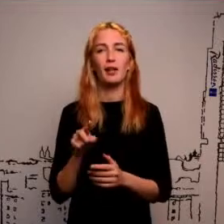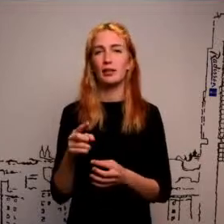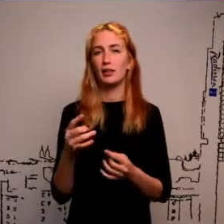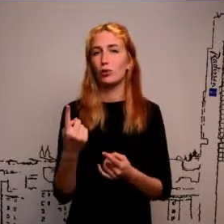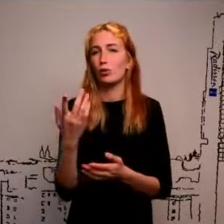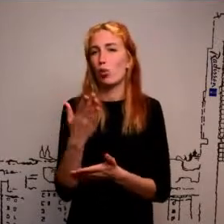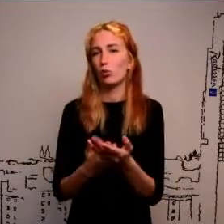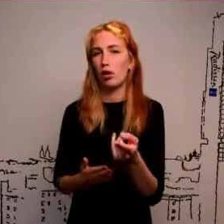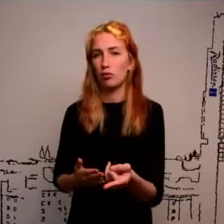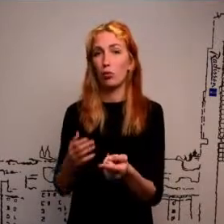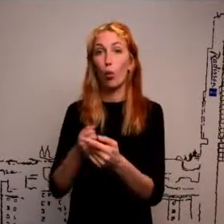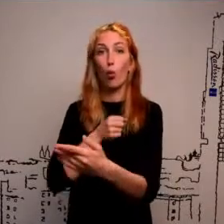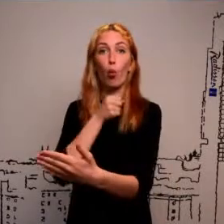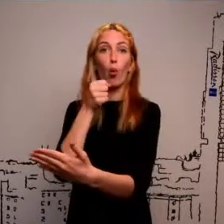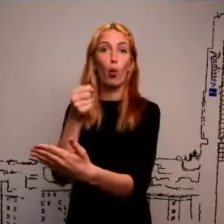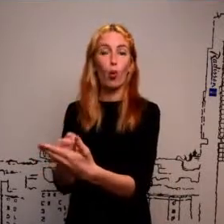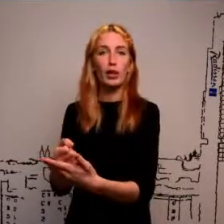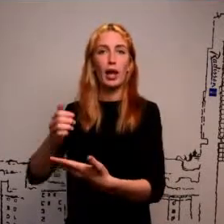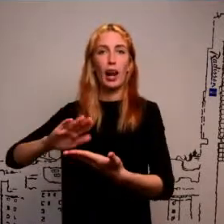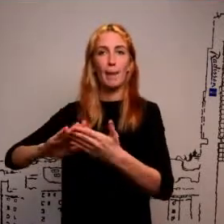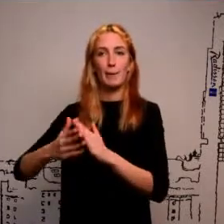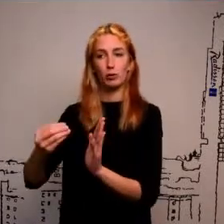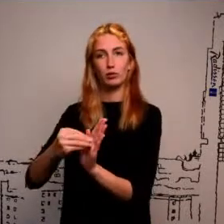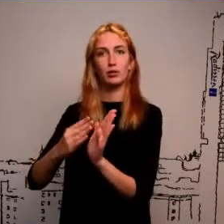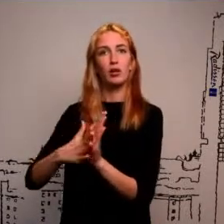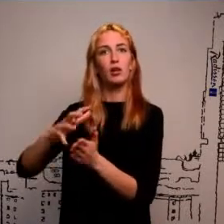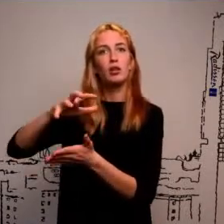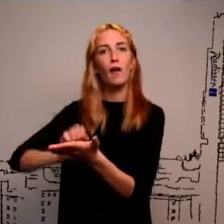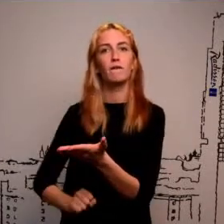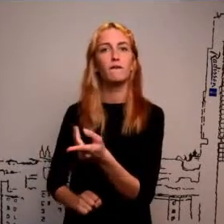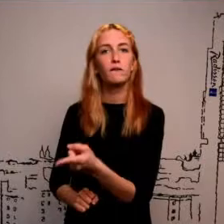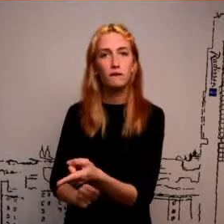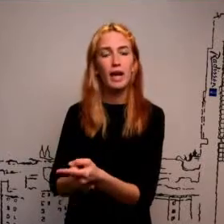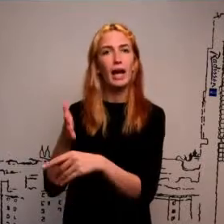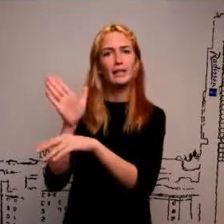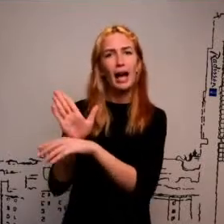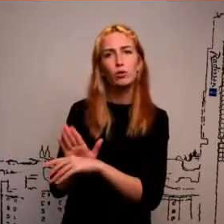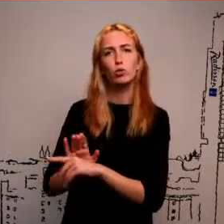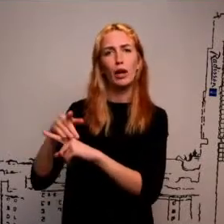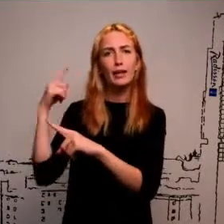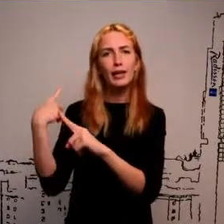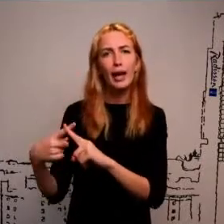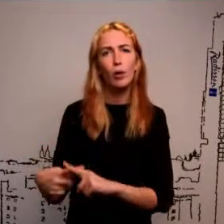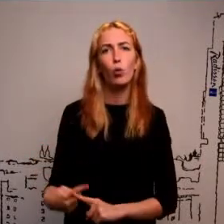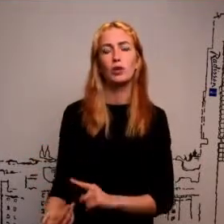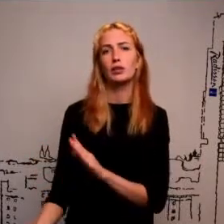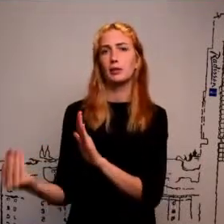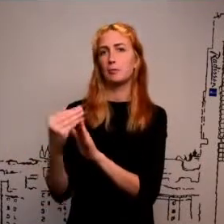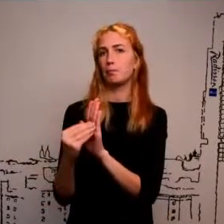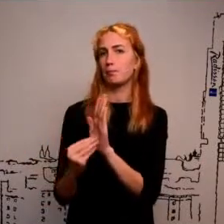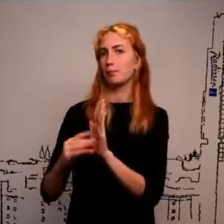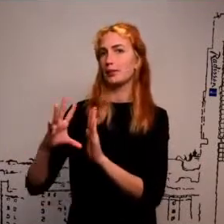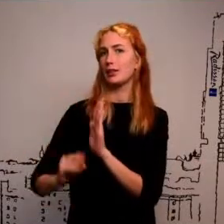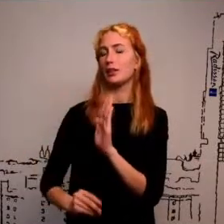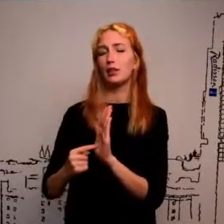osa. Lõpetades sinnemaani, et lepingus on trahvid, lepingus on käsud, keelud, et